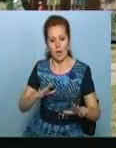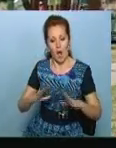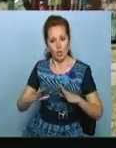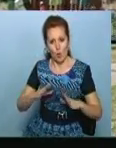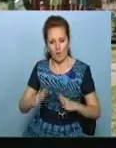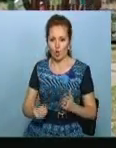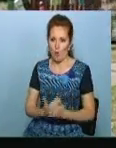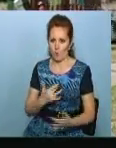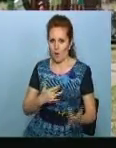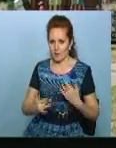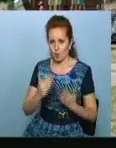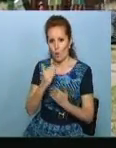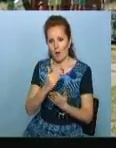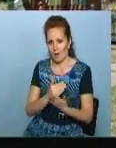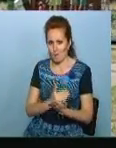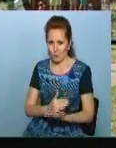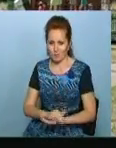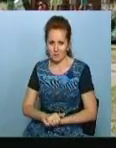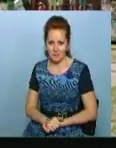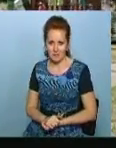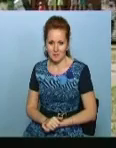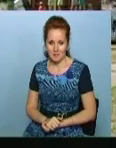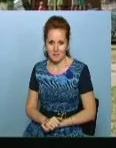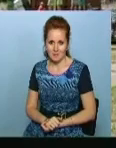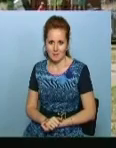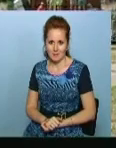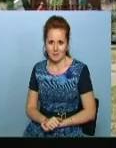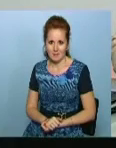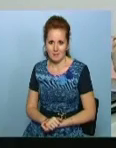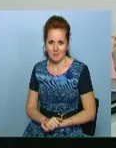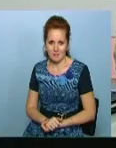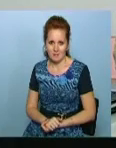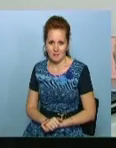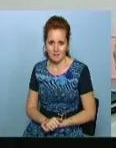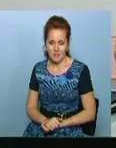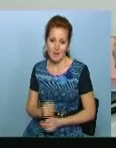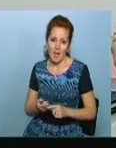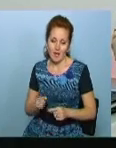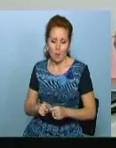концертную программу. Дарья Коновалова, Максим Кузнецов, телеканал «Моя Удмуртия». И к